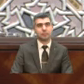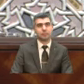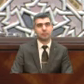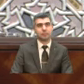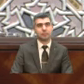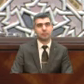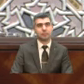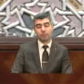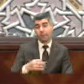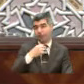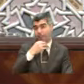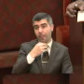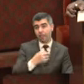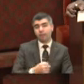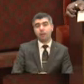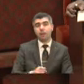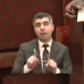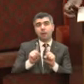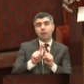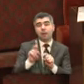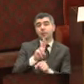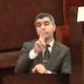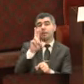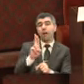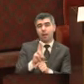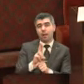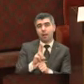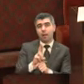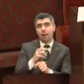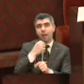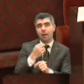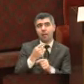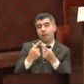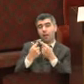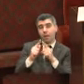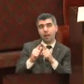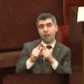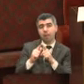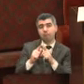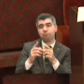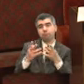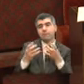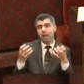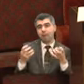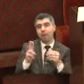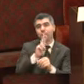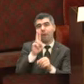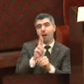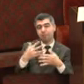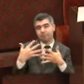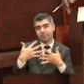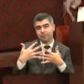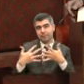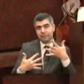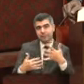حقيقة ليس من عادة نجاوب على أسئلة لتكون نسبة الأقاليم، حيث نفضل يطرحوا فيها أسئلة مباشرة. لكن هذا الشيء اللي